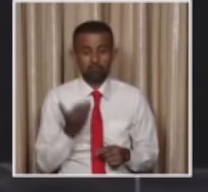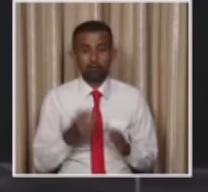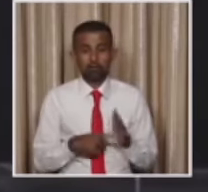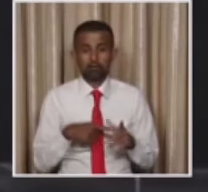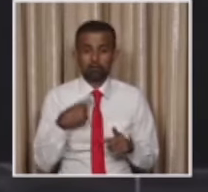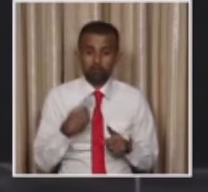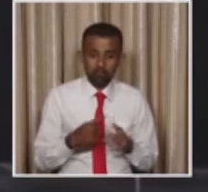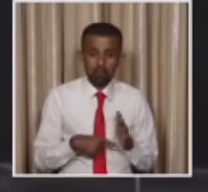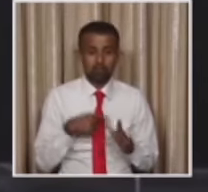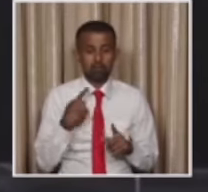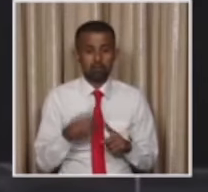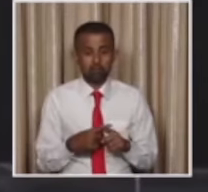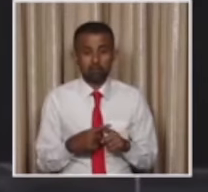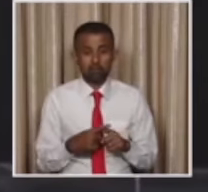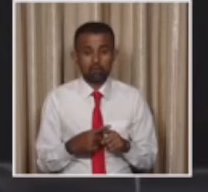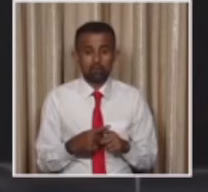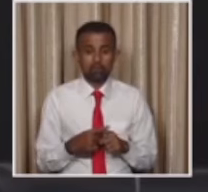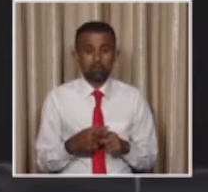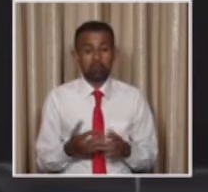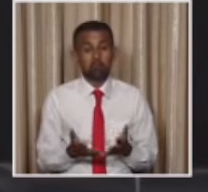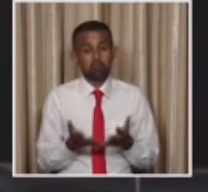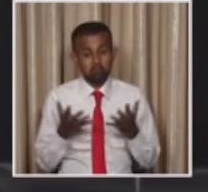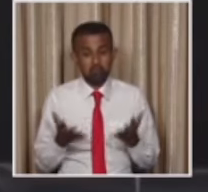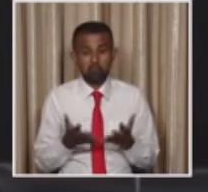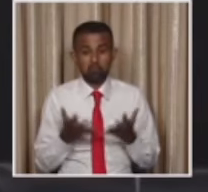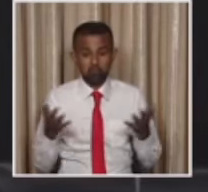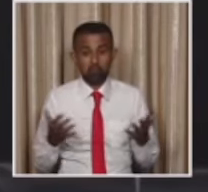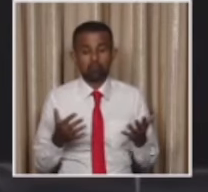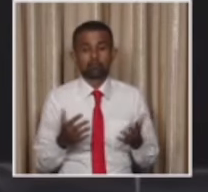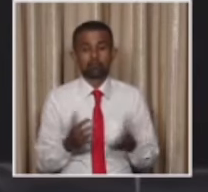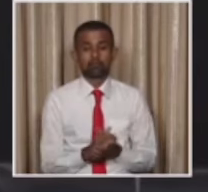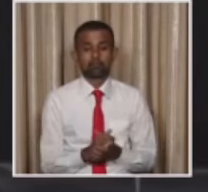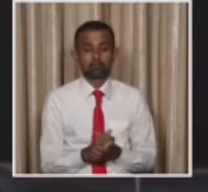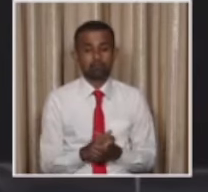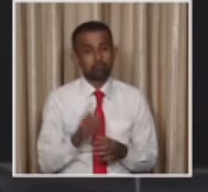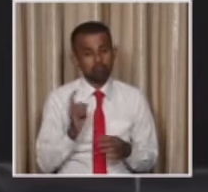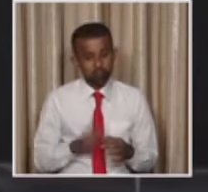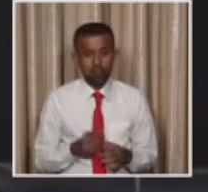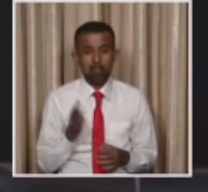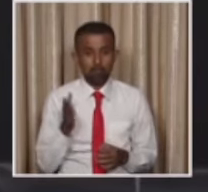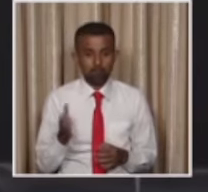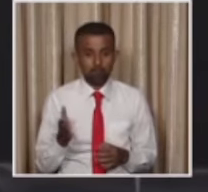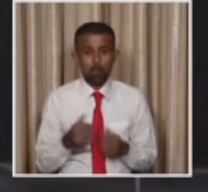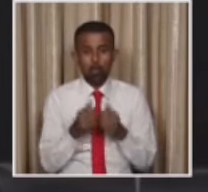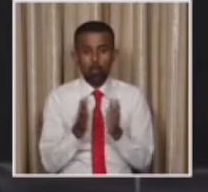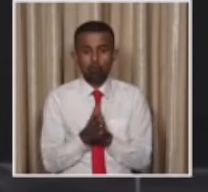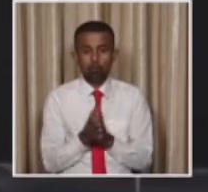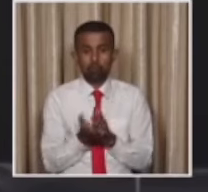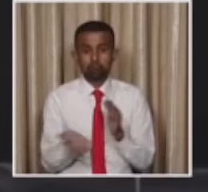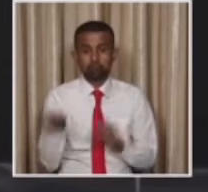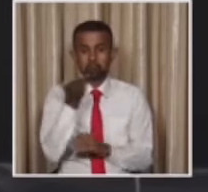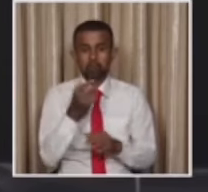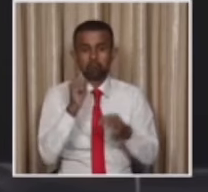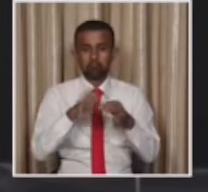බදු කාලා දැන් බදු කොච්චර දැම්මත් ගාණක් නැති තත්ත්වයටපත් වෙලා වගේ තමයි ඒවත් ප්‍රශ්න තමයි හැබැයි ඒ ඔක්කොටම වඩා බරපතල